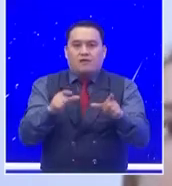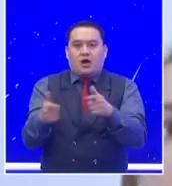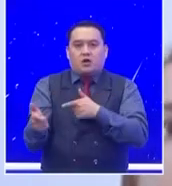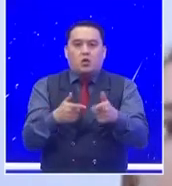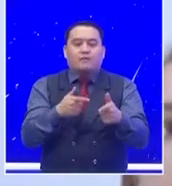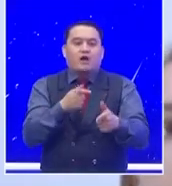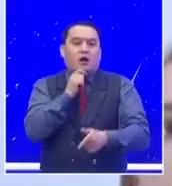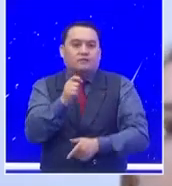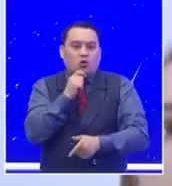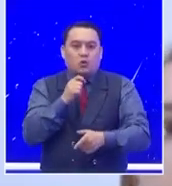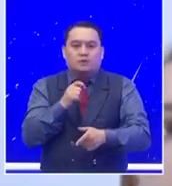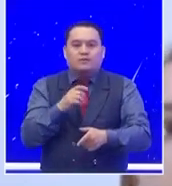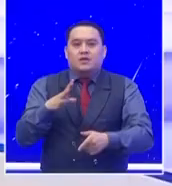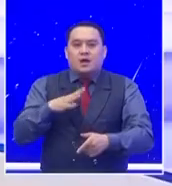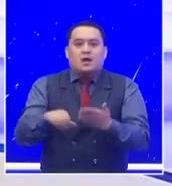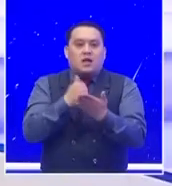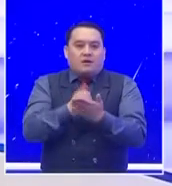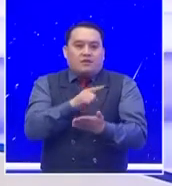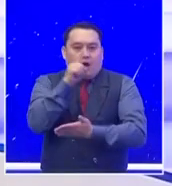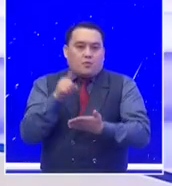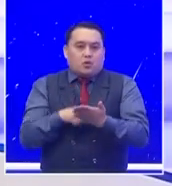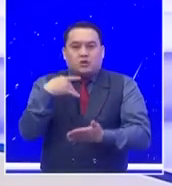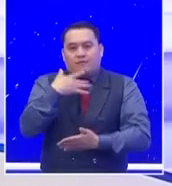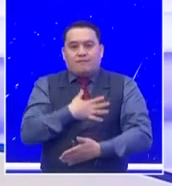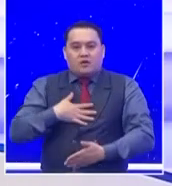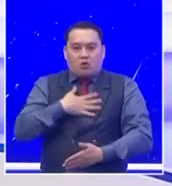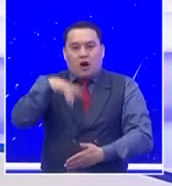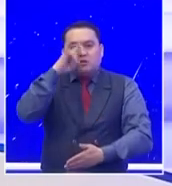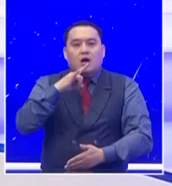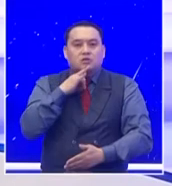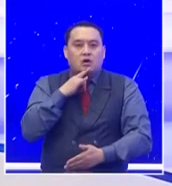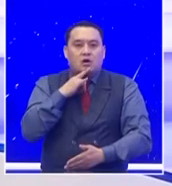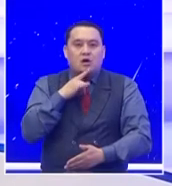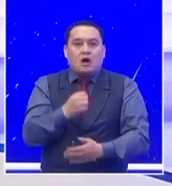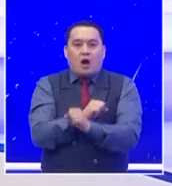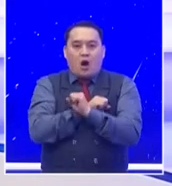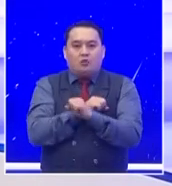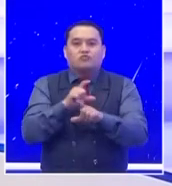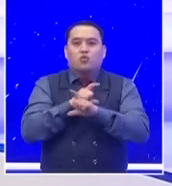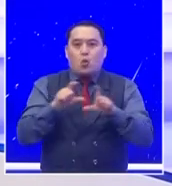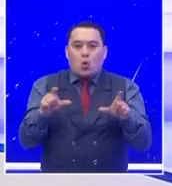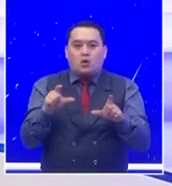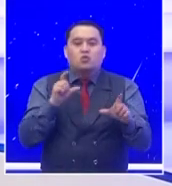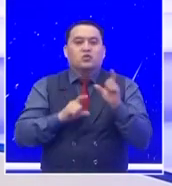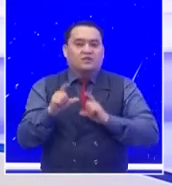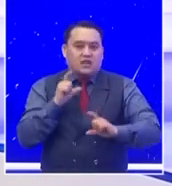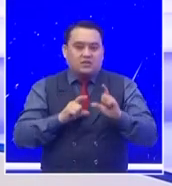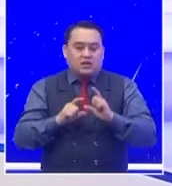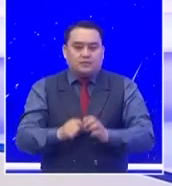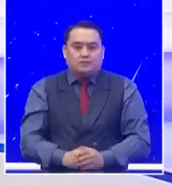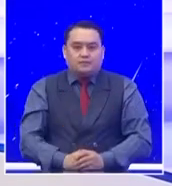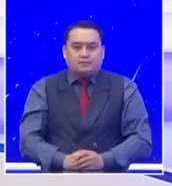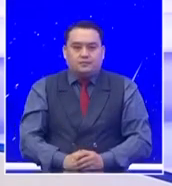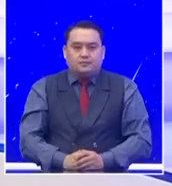прокомментировали на брифинге пожалуй главный вопрос волнующих казахстанцев а досрочных каникулах в школах и университетах